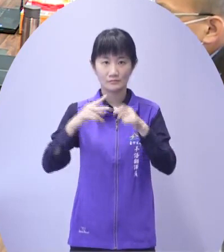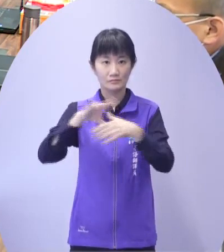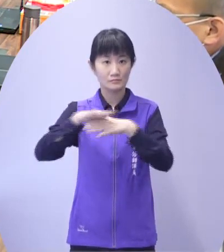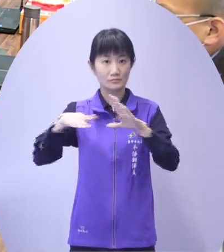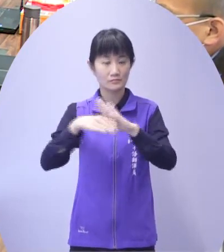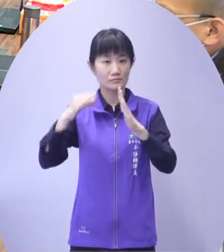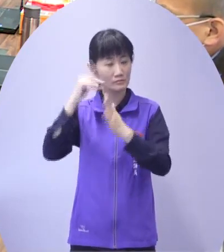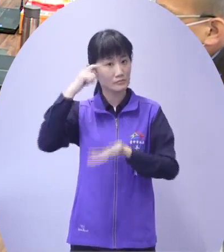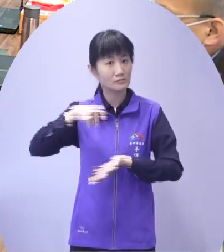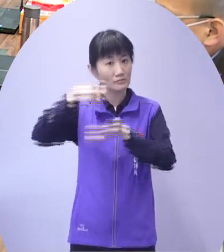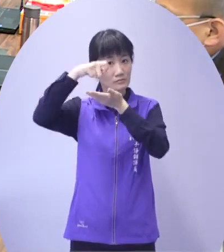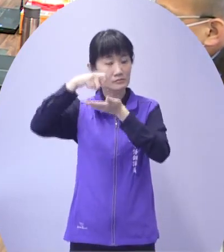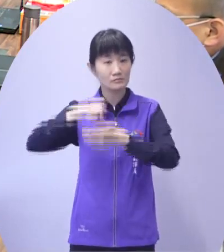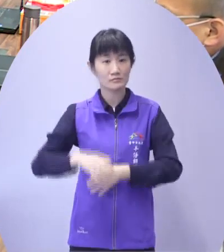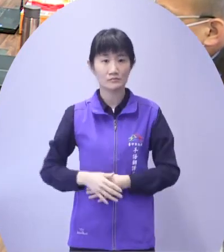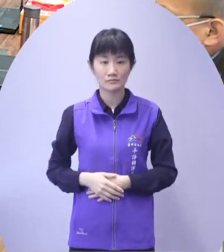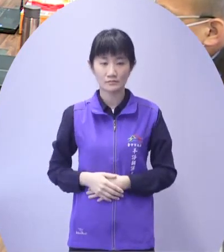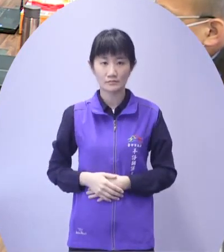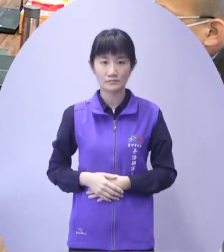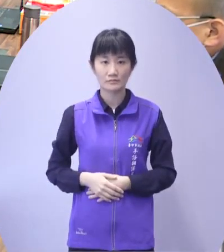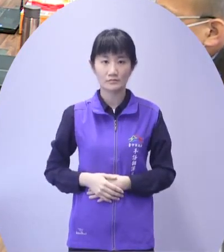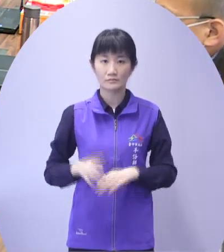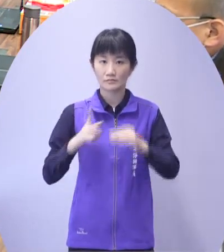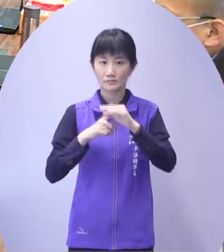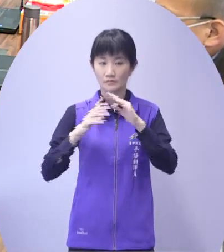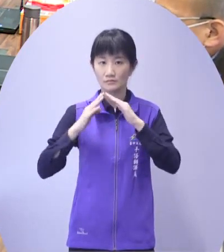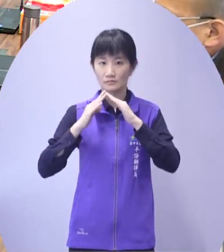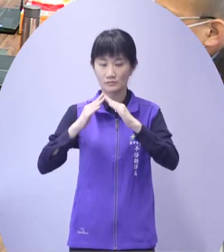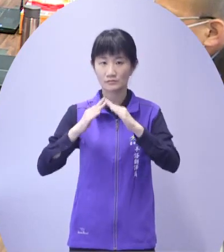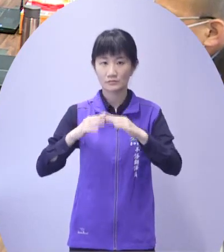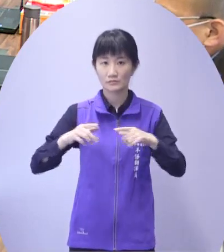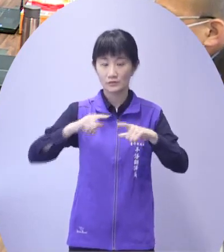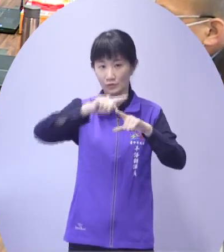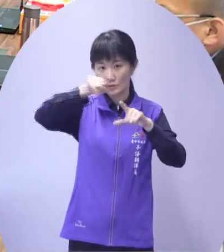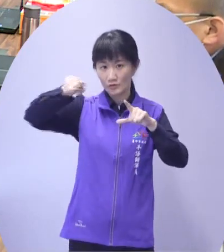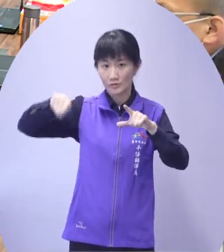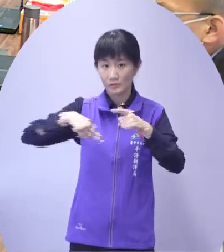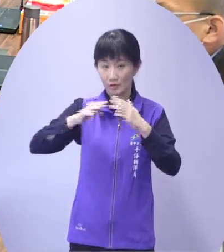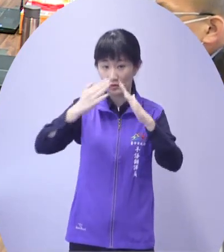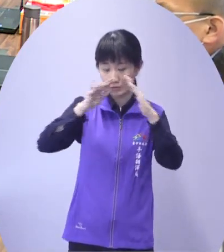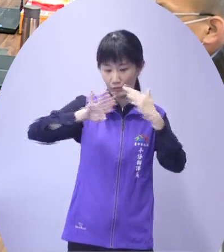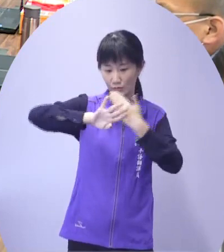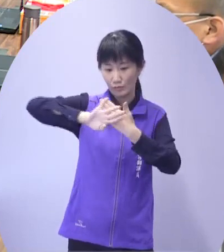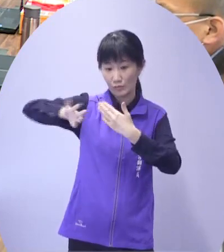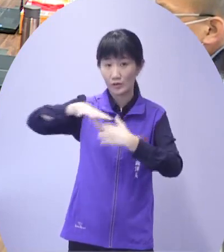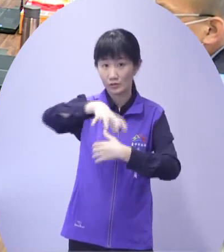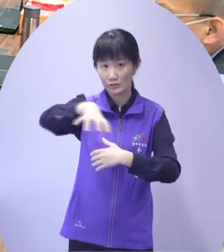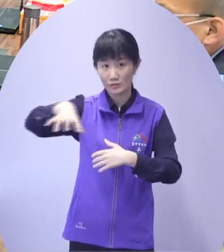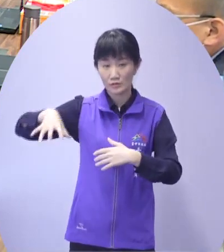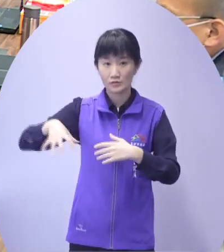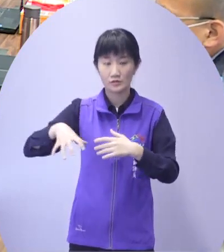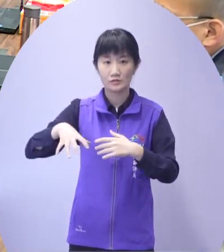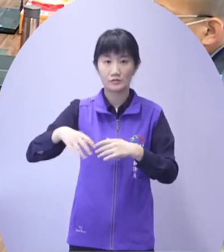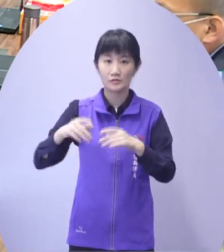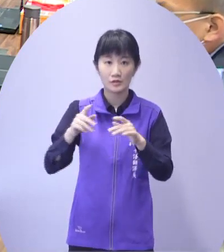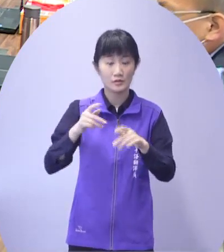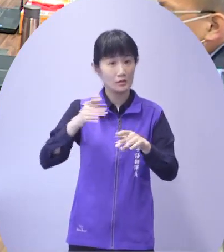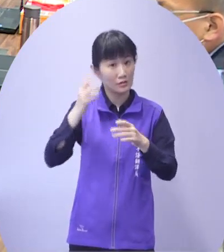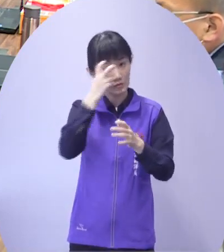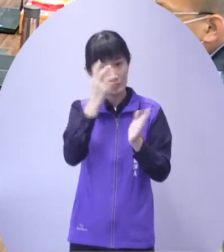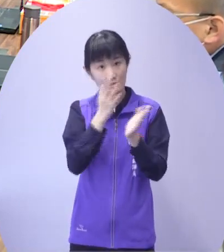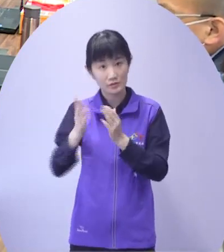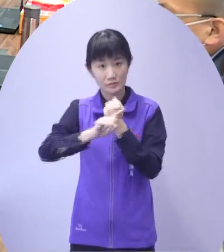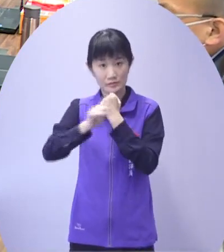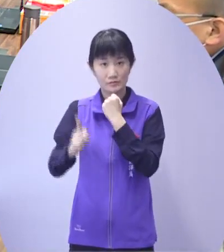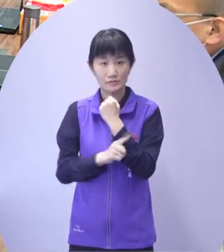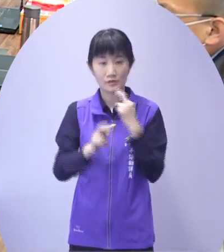局，案由简陈修正台中市圆满户外剧场使用管理办法草案一份，敬请审议，